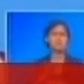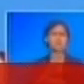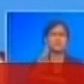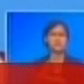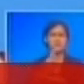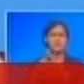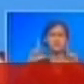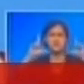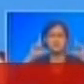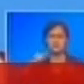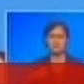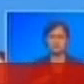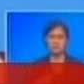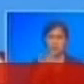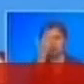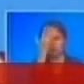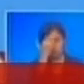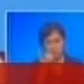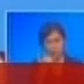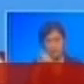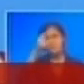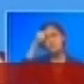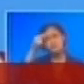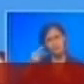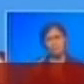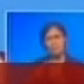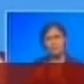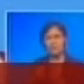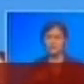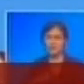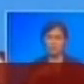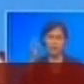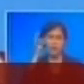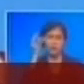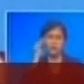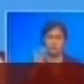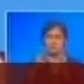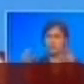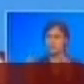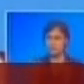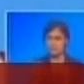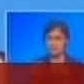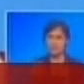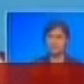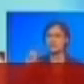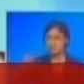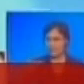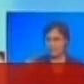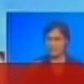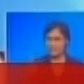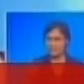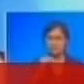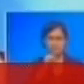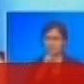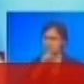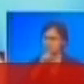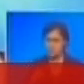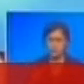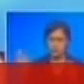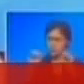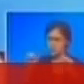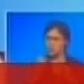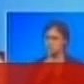ng pamahalang ito. Dahil, you must remember, I am a Marcos and the President is an Aquino. Hindi totoo